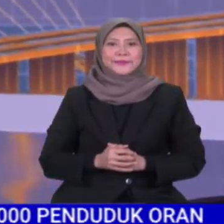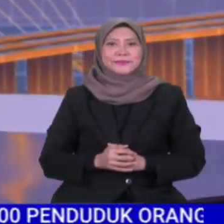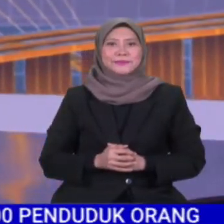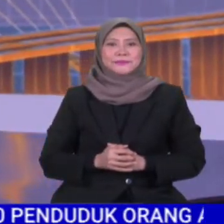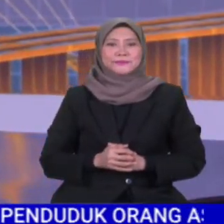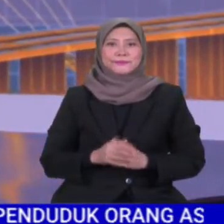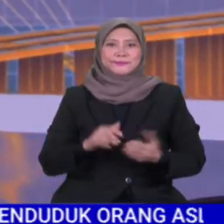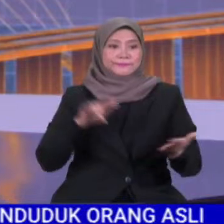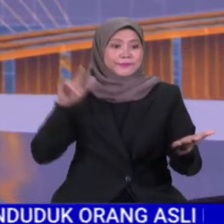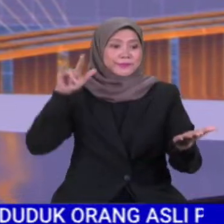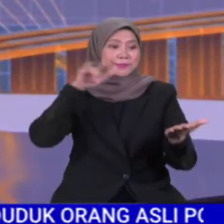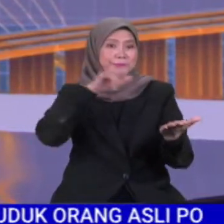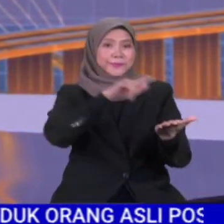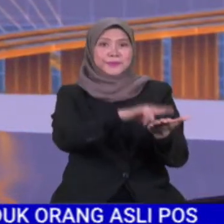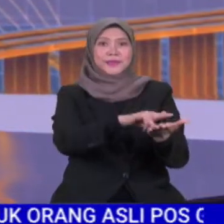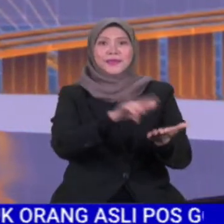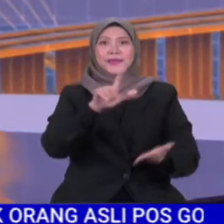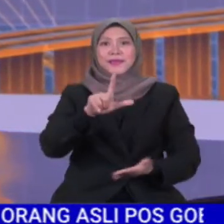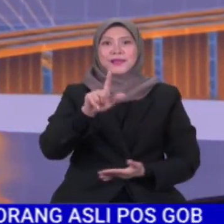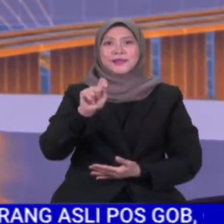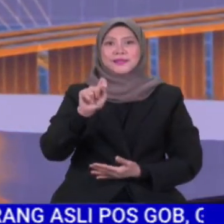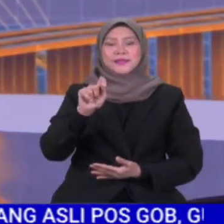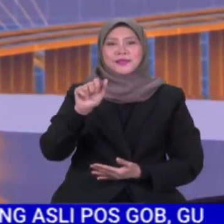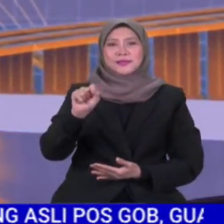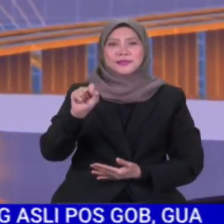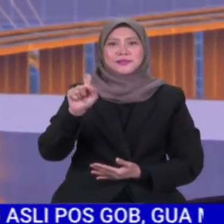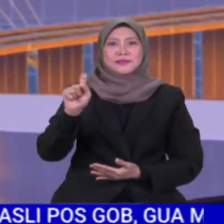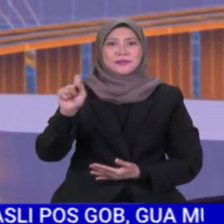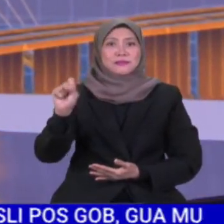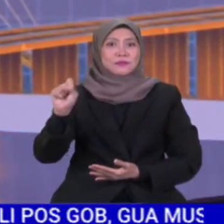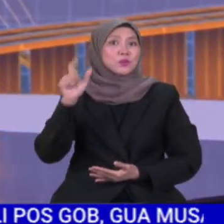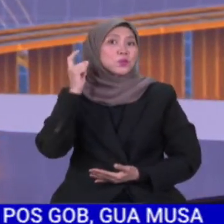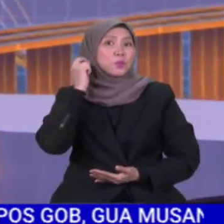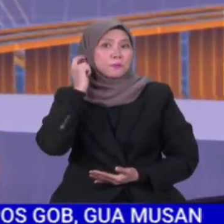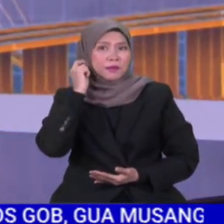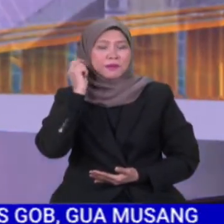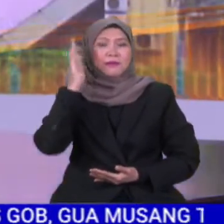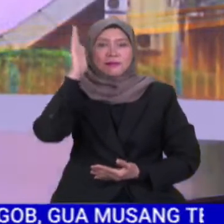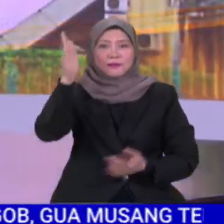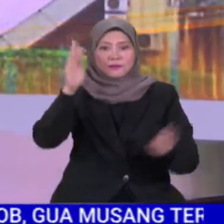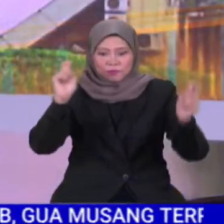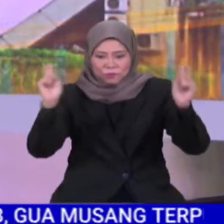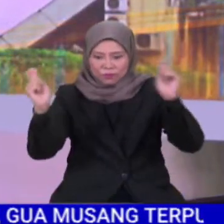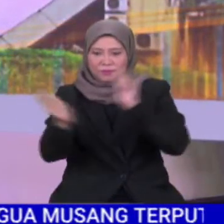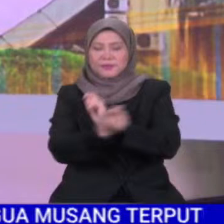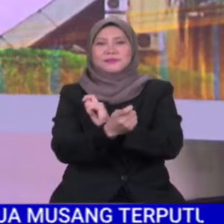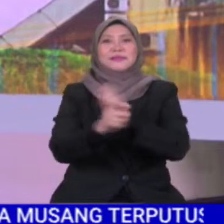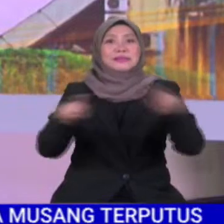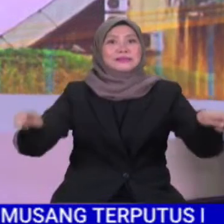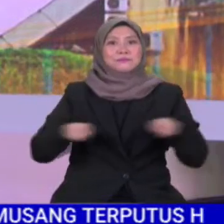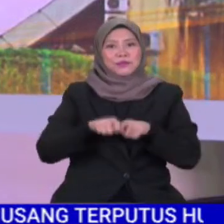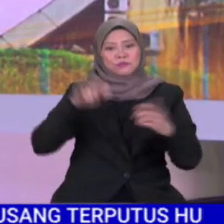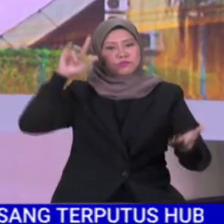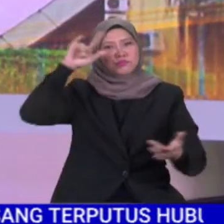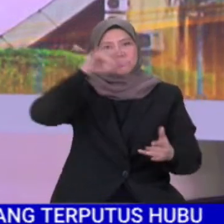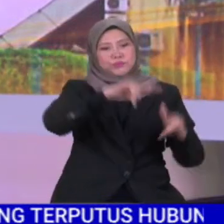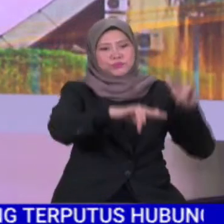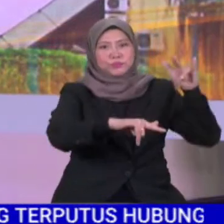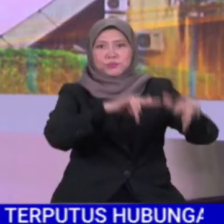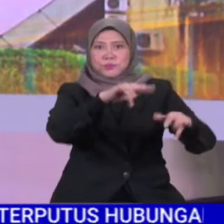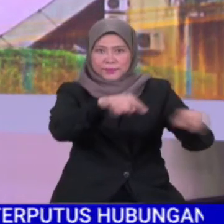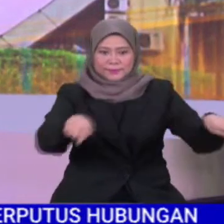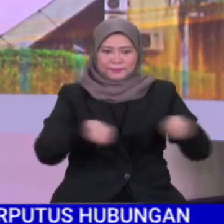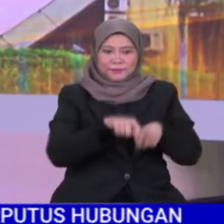Lapangan terbang Sultan Abdul Aziz Shah LTSAAAS Subang bakal ditransformasi menjadi hub penerbangan serantau